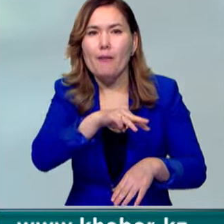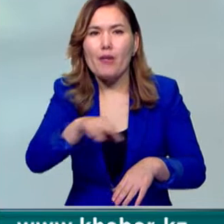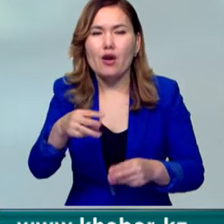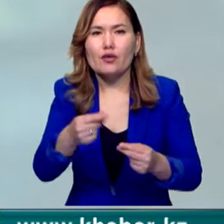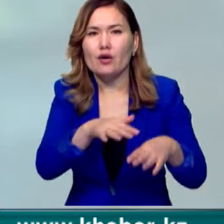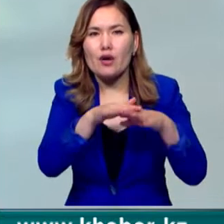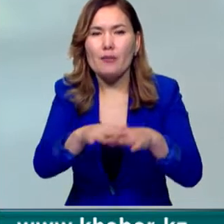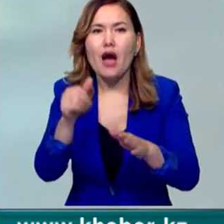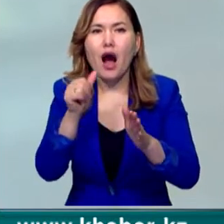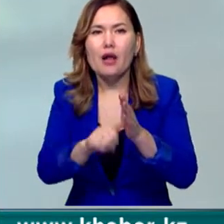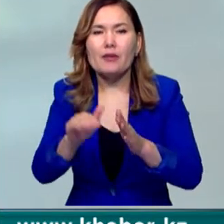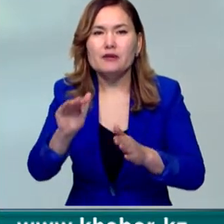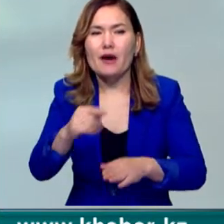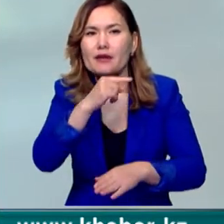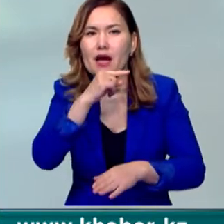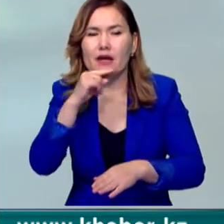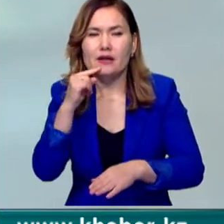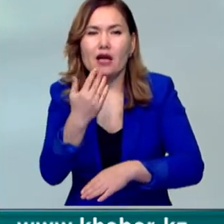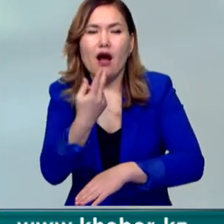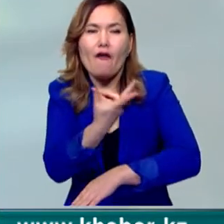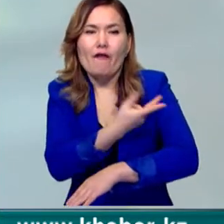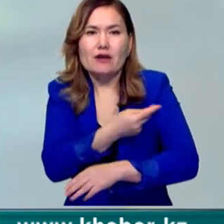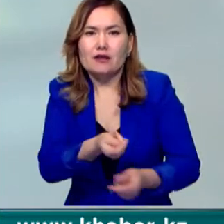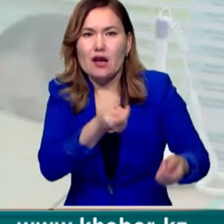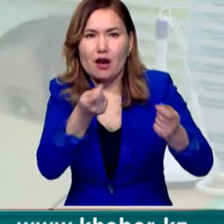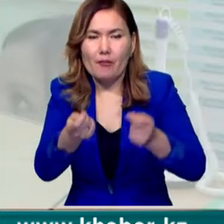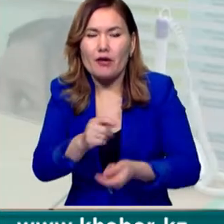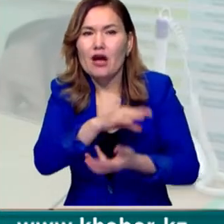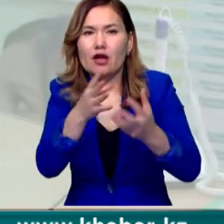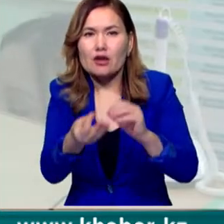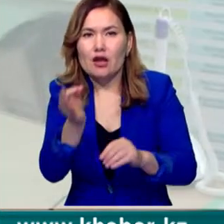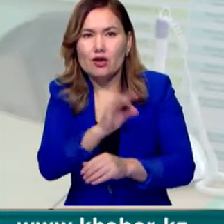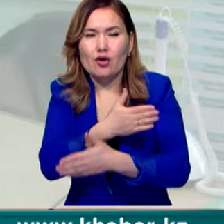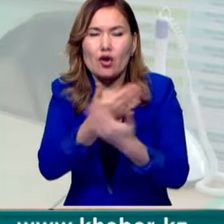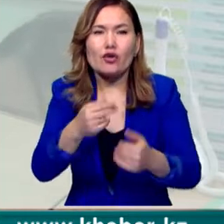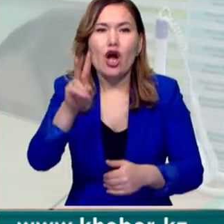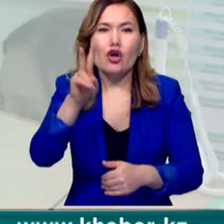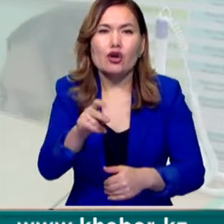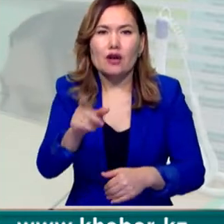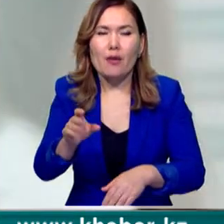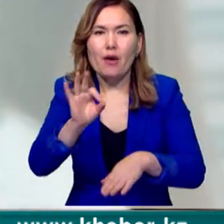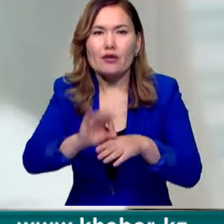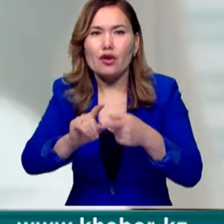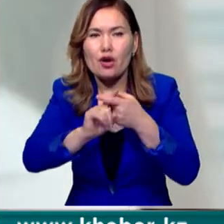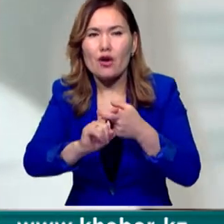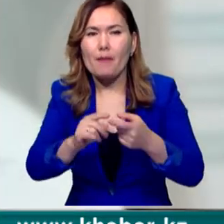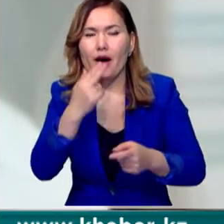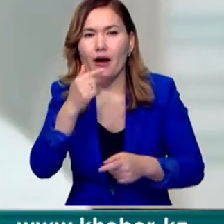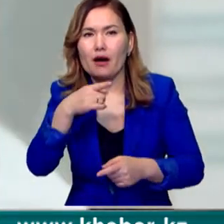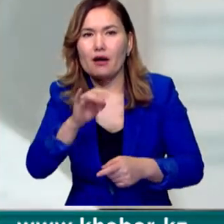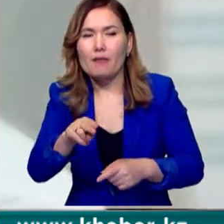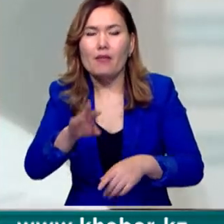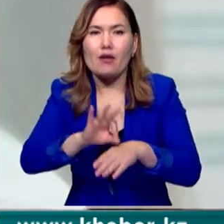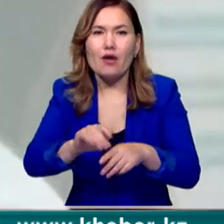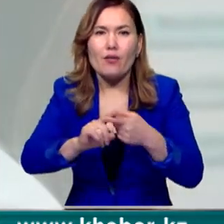60 мың доза ресейлік вакцина сатып алынған. Бірақ нәтиже шамалы. Осыған дейін 200-ге жуық адам тұмау жұқтырып, тағы 20 мыңға